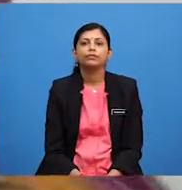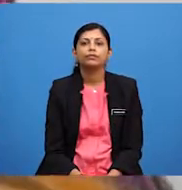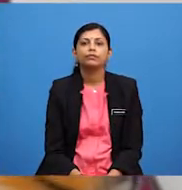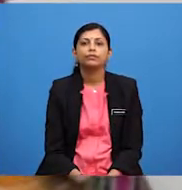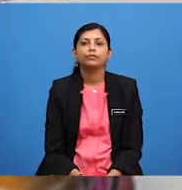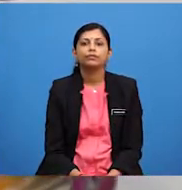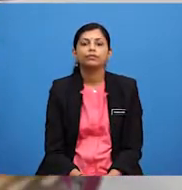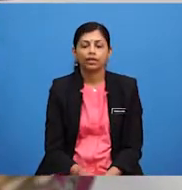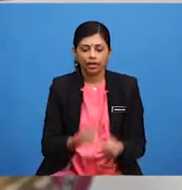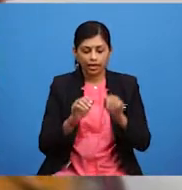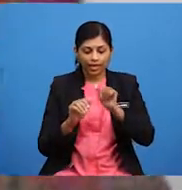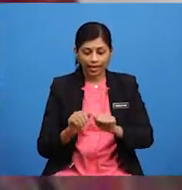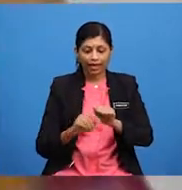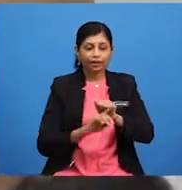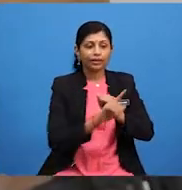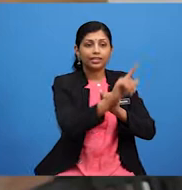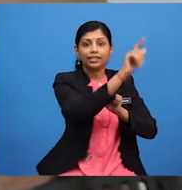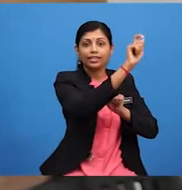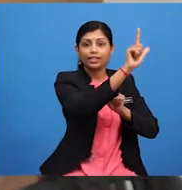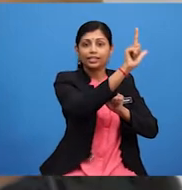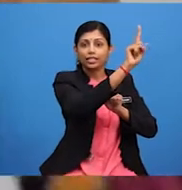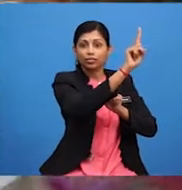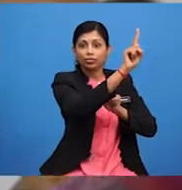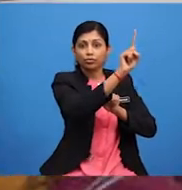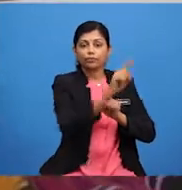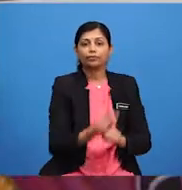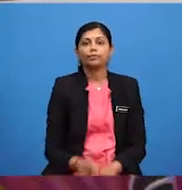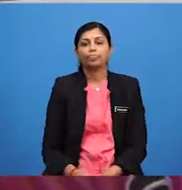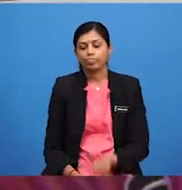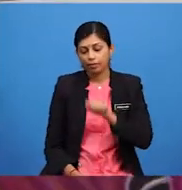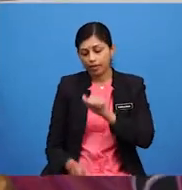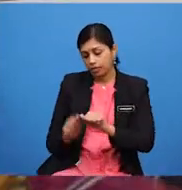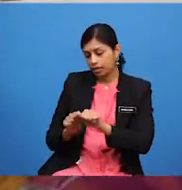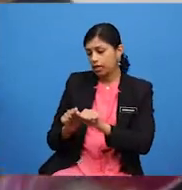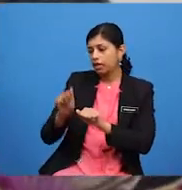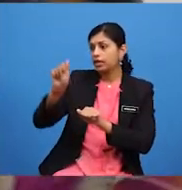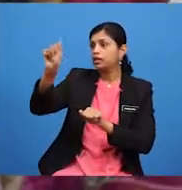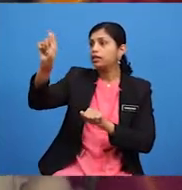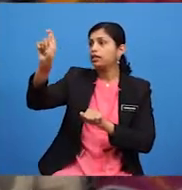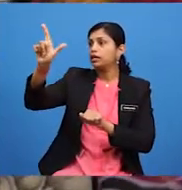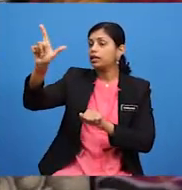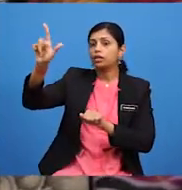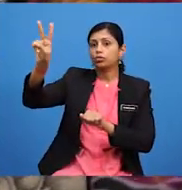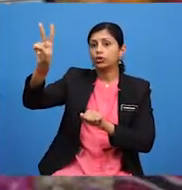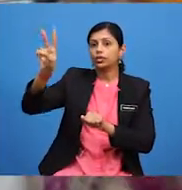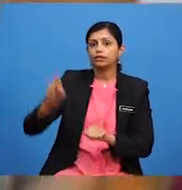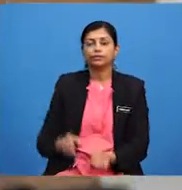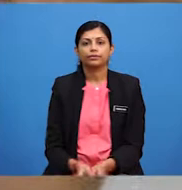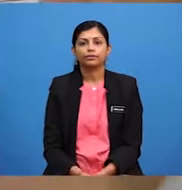seperti yang sedang cikgu lakukan dan dari titik A ke titik lenyap 2.